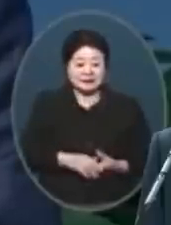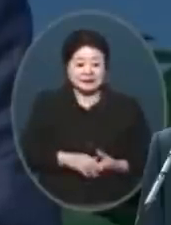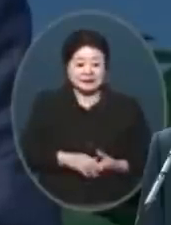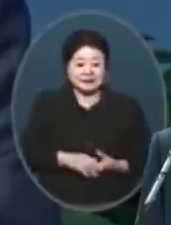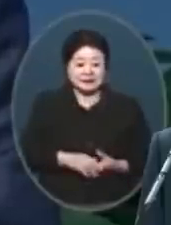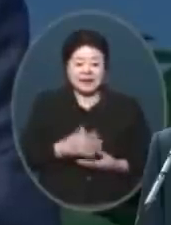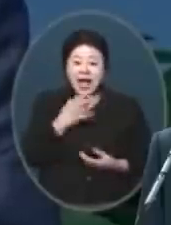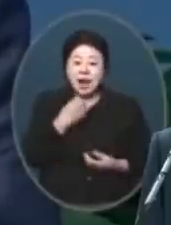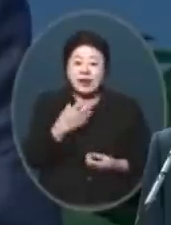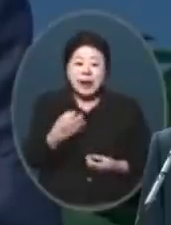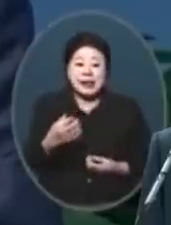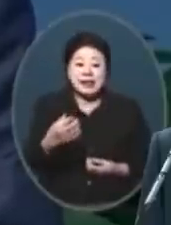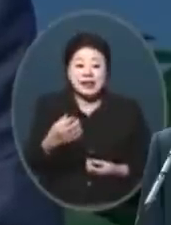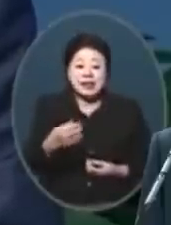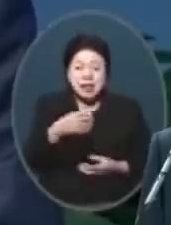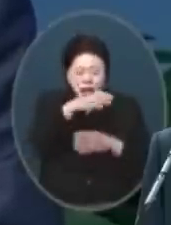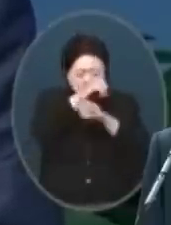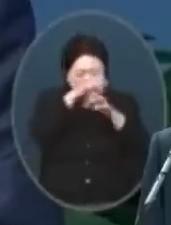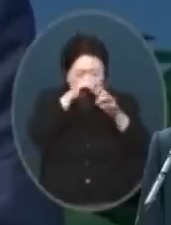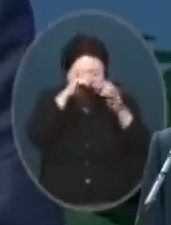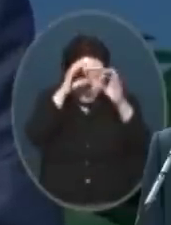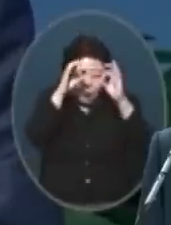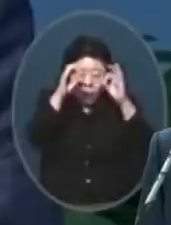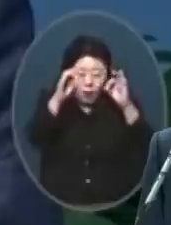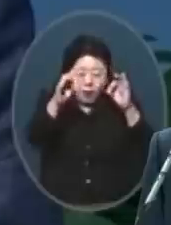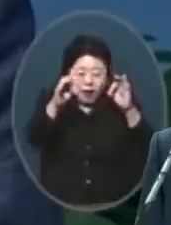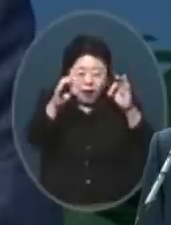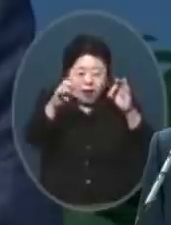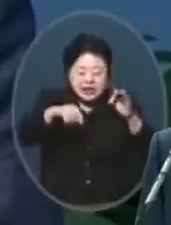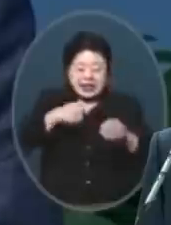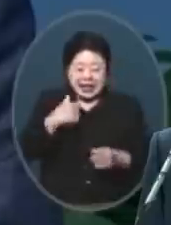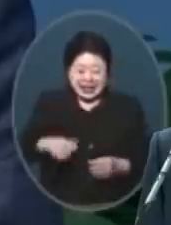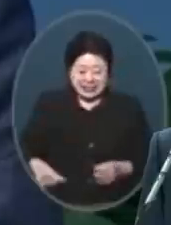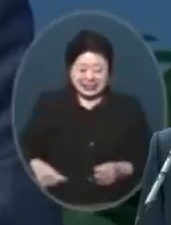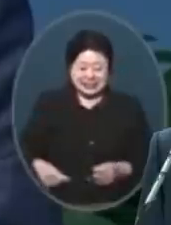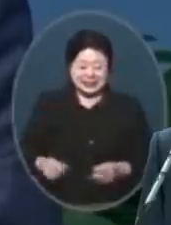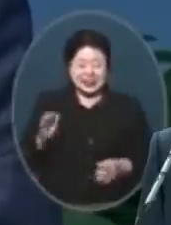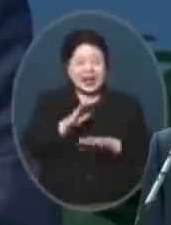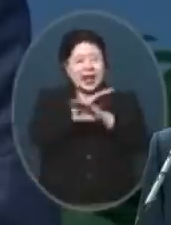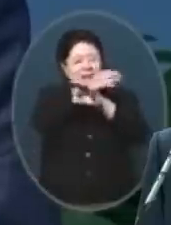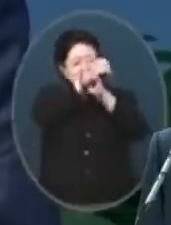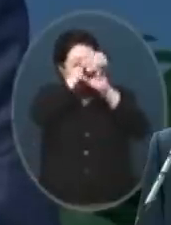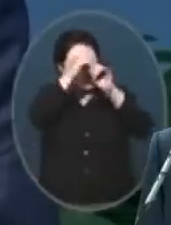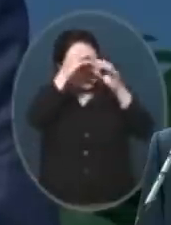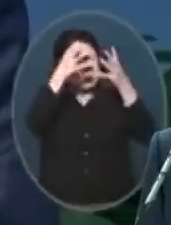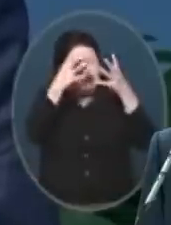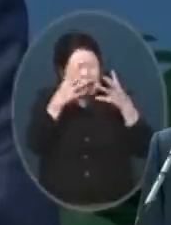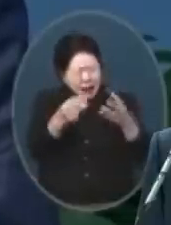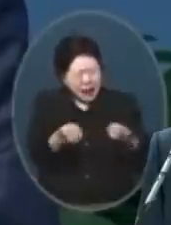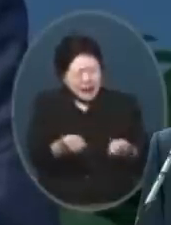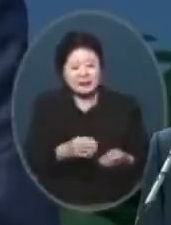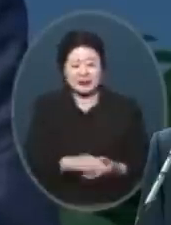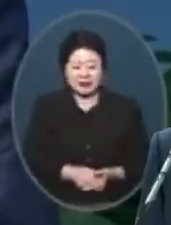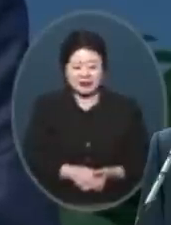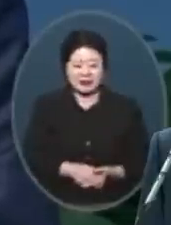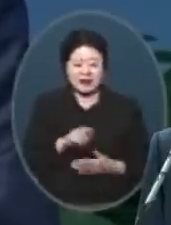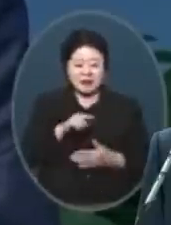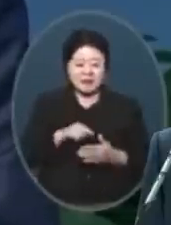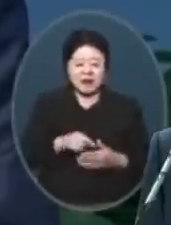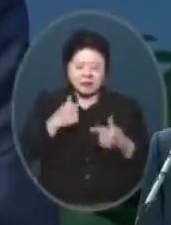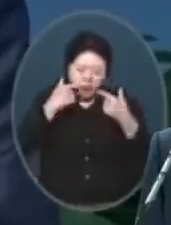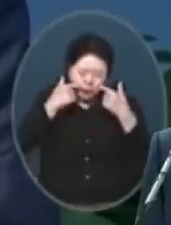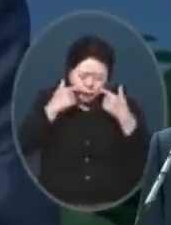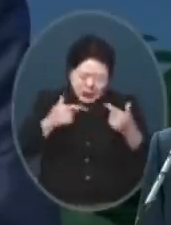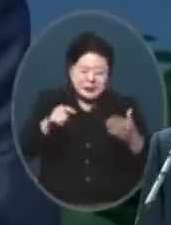그래서 아브라함이 별들을 바라보고 자기 아들이 별들처럼 많을 것을 마음에